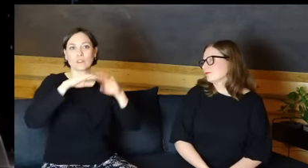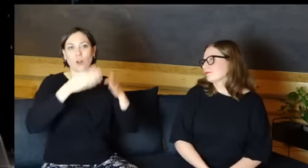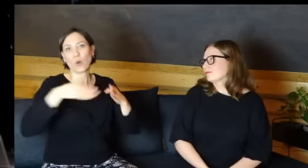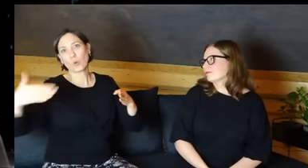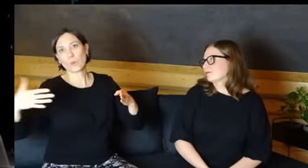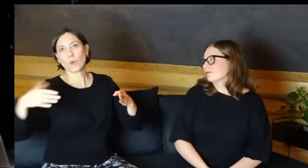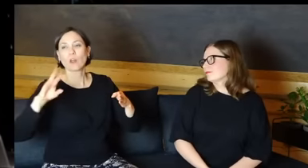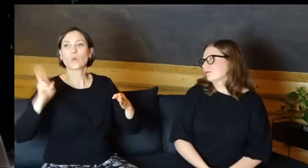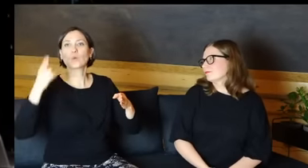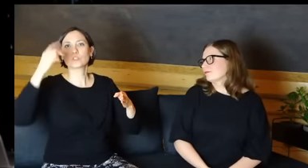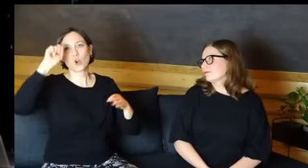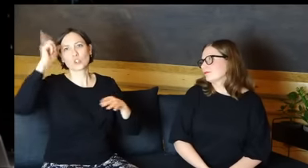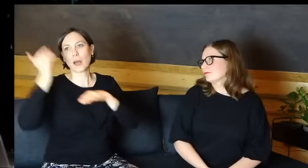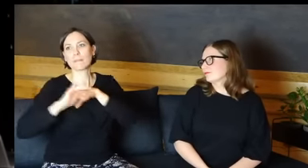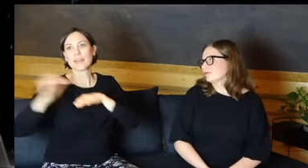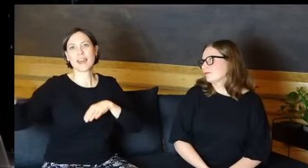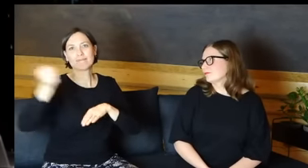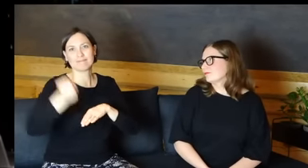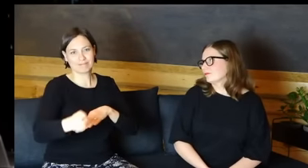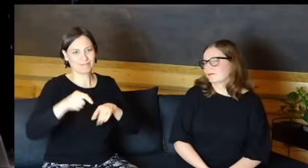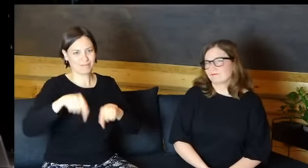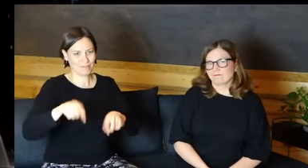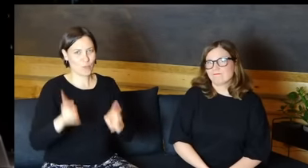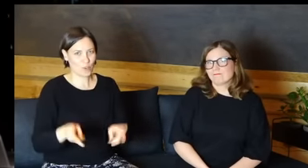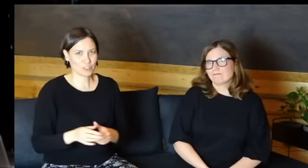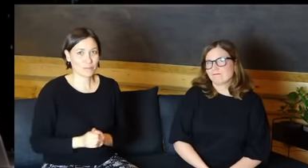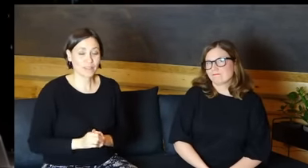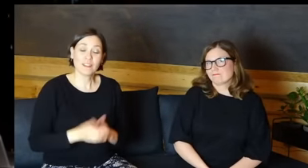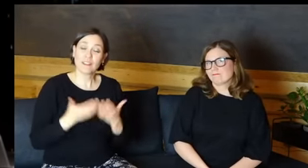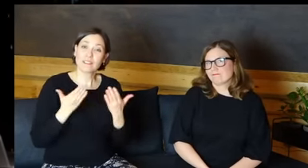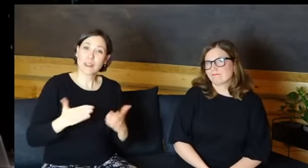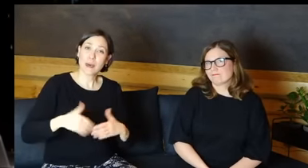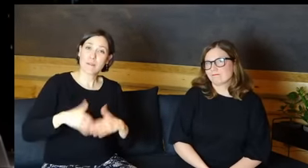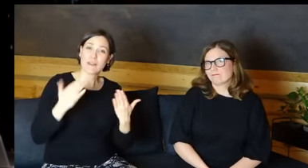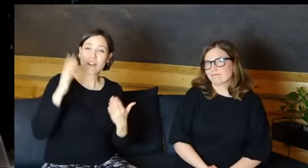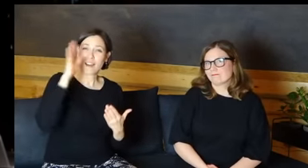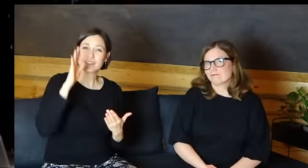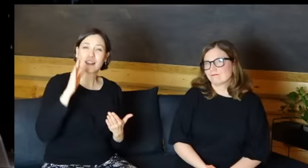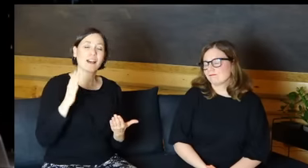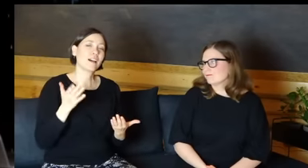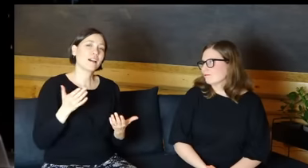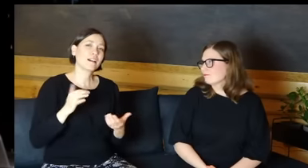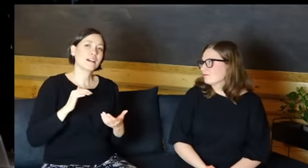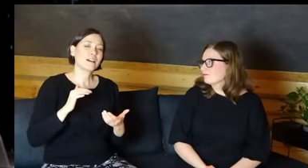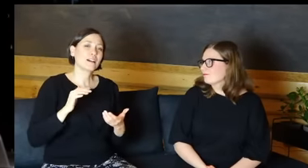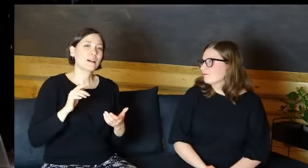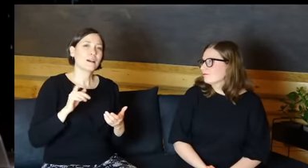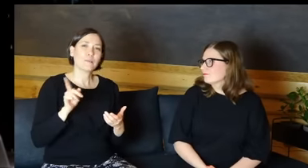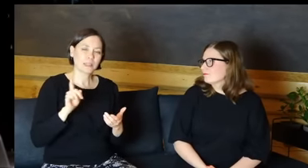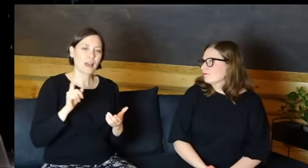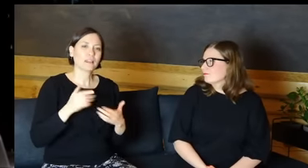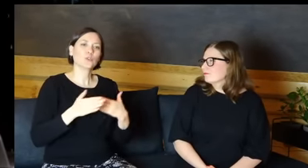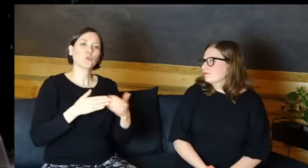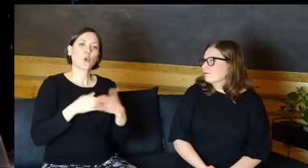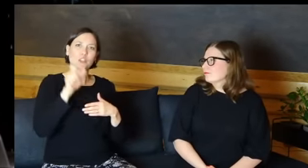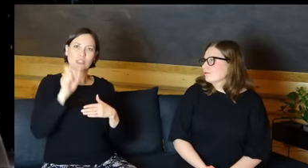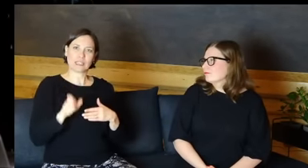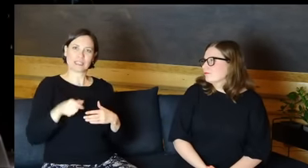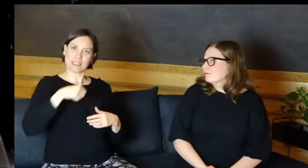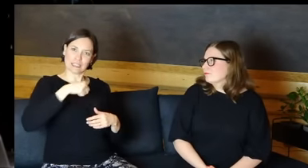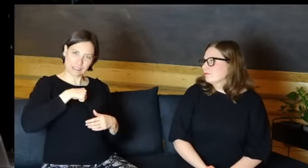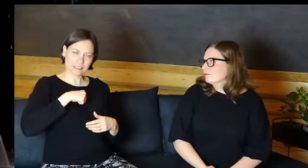osaamista. Tänä päivänä mä ajattelen, että homma on enemmänkin niin, että työntekijä valitsee